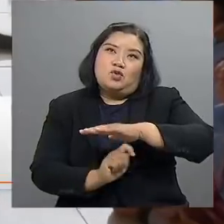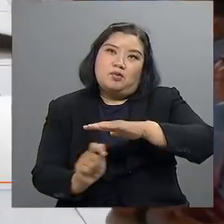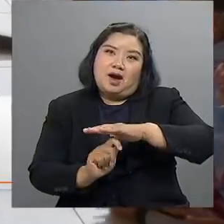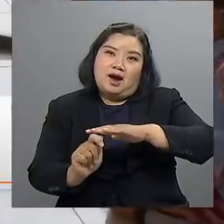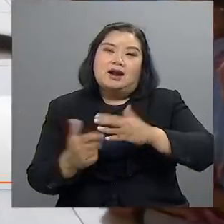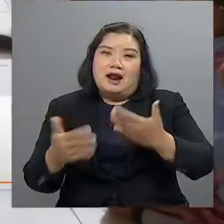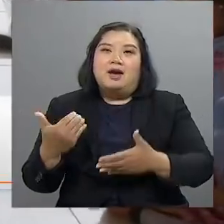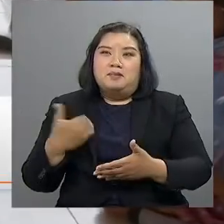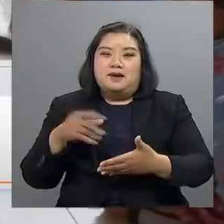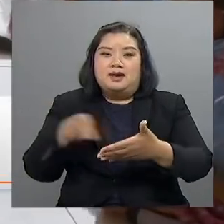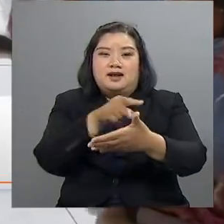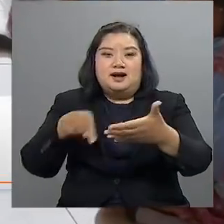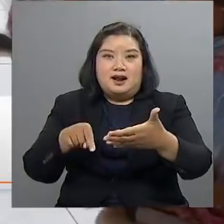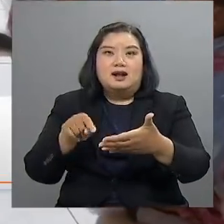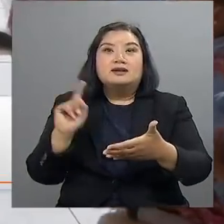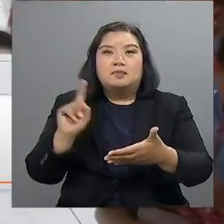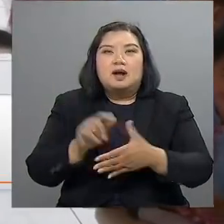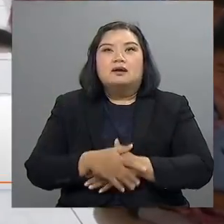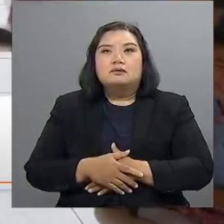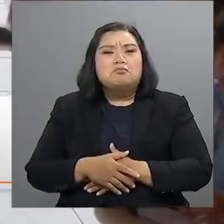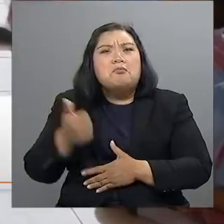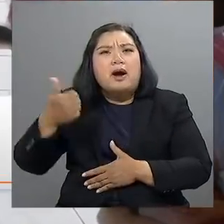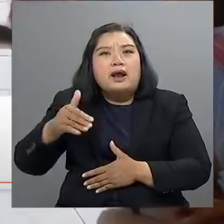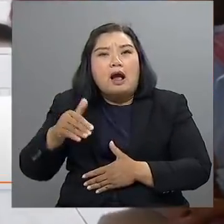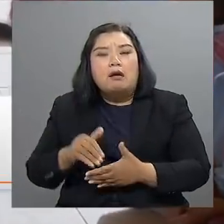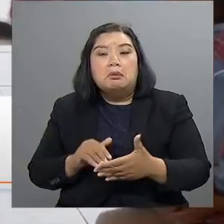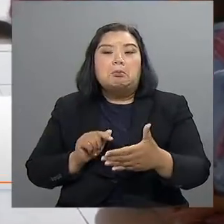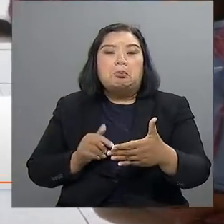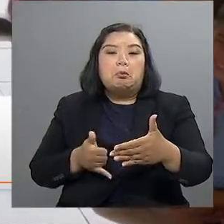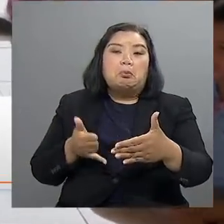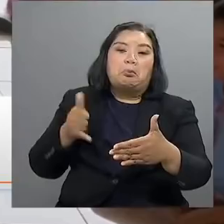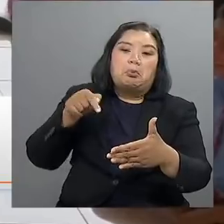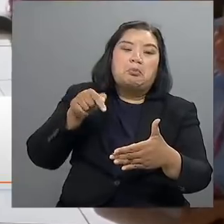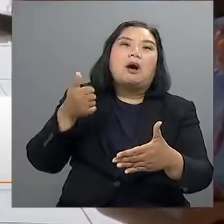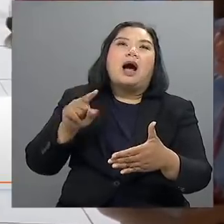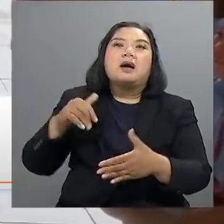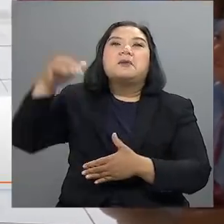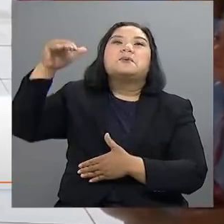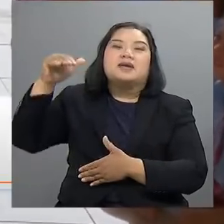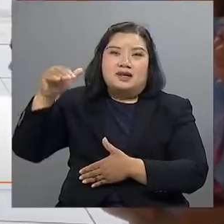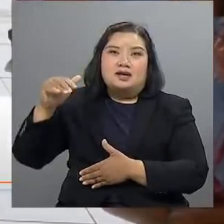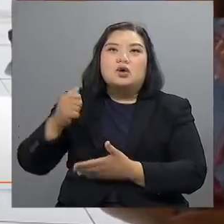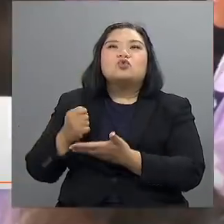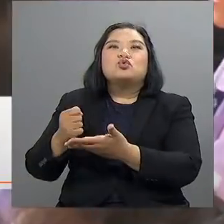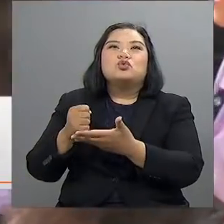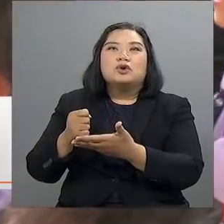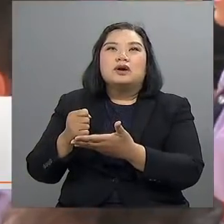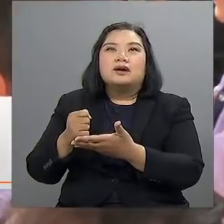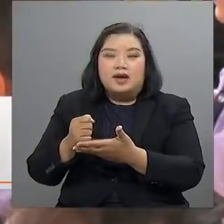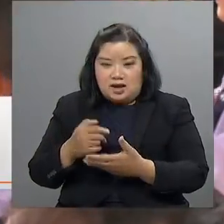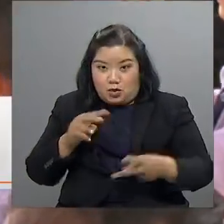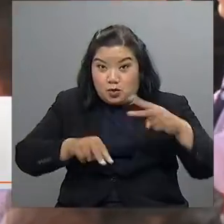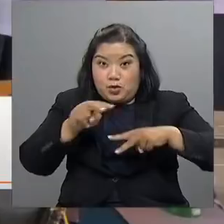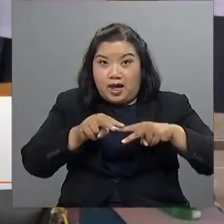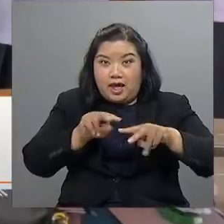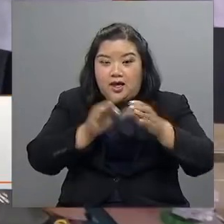นั้นเอื้อมหย่อนบัตรไม่ถึงรุ่นพี่ก็ต้องรับบทบาทเป็นเจ้าหน้าที่คุมหีบการเลือกตั้งแล้วก็ต้องแก้ไ